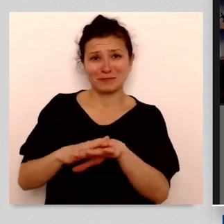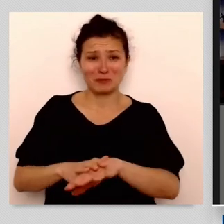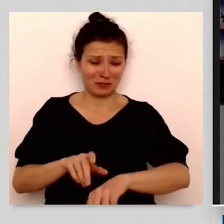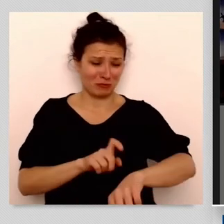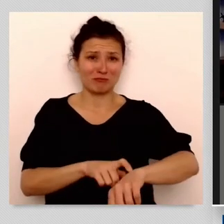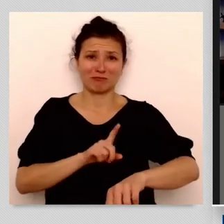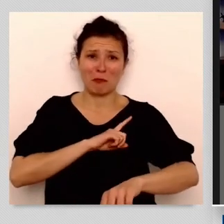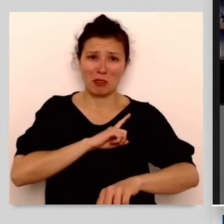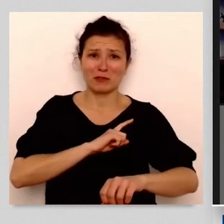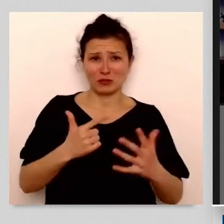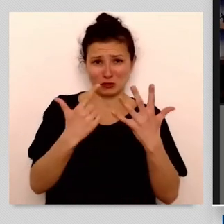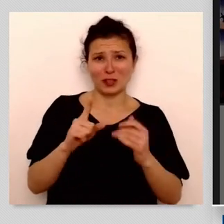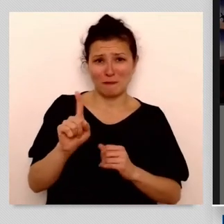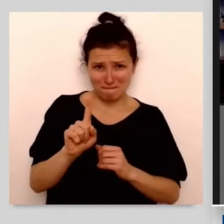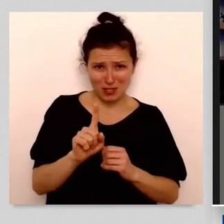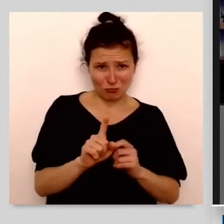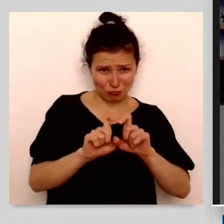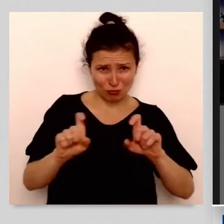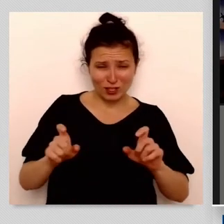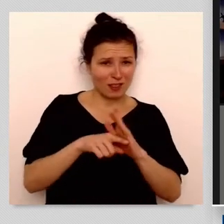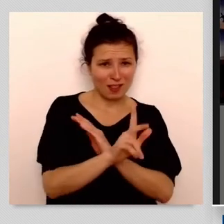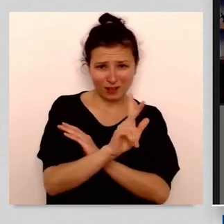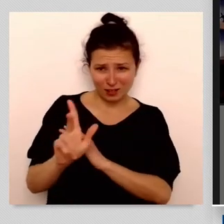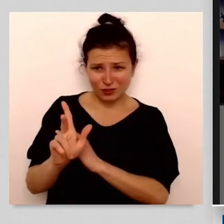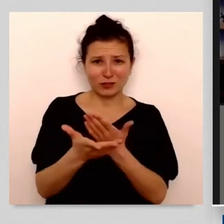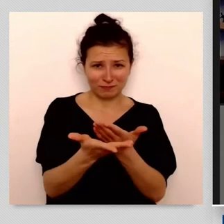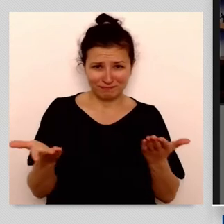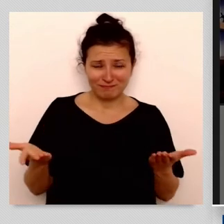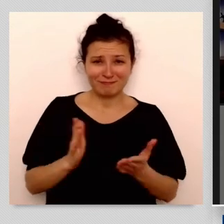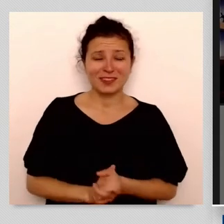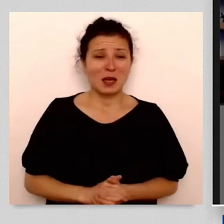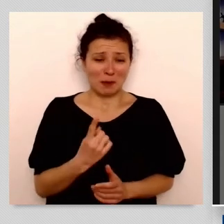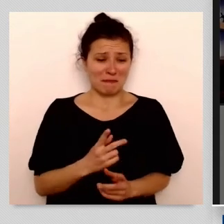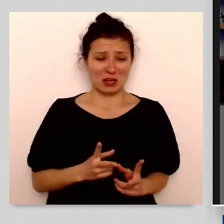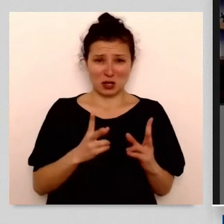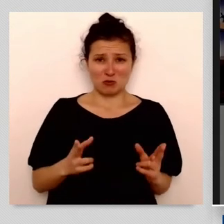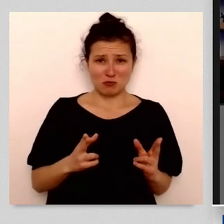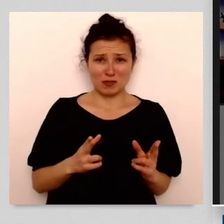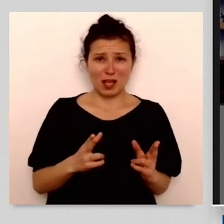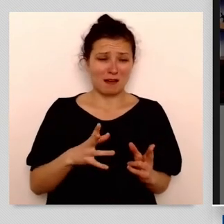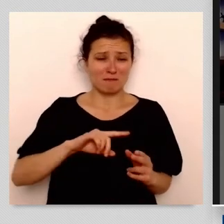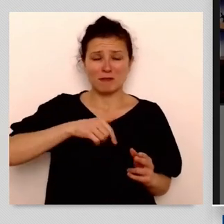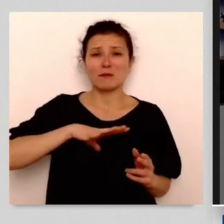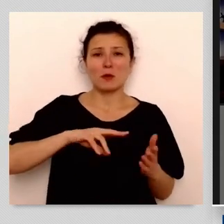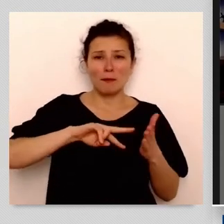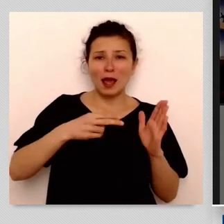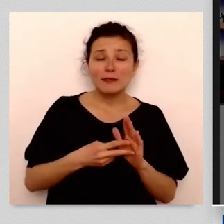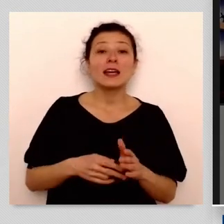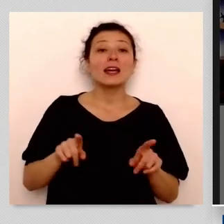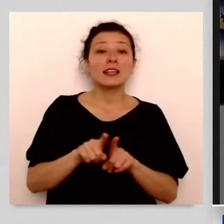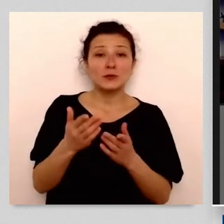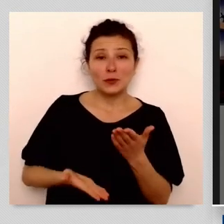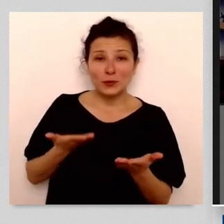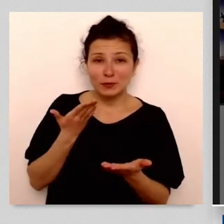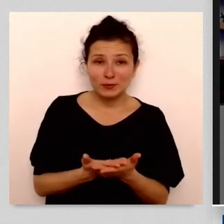tych 7 minut, które dla każdego z państwa tu w tej pierwszej rundzie zaplanowaliśmy i też taką propozycję, by